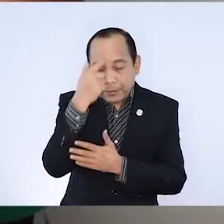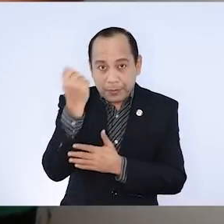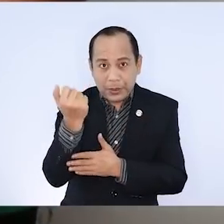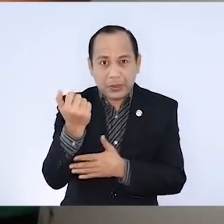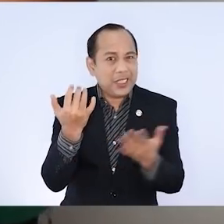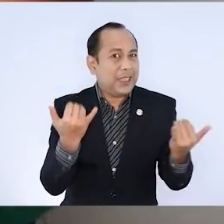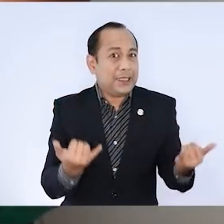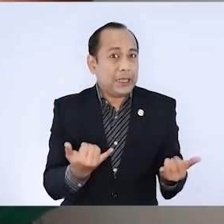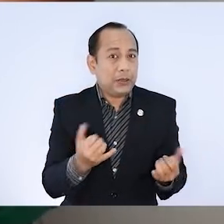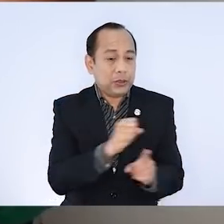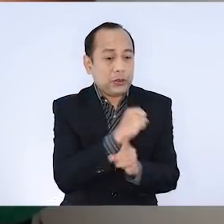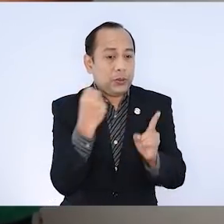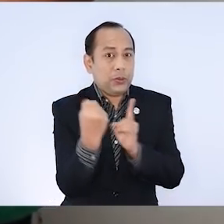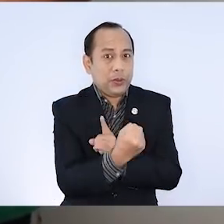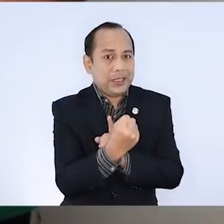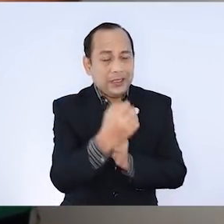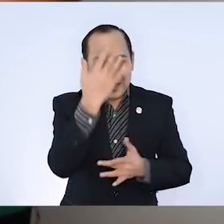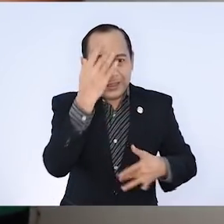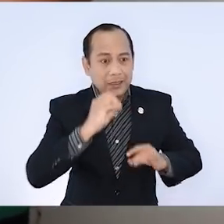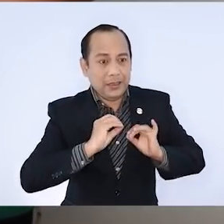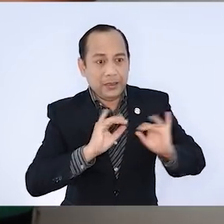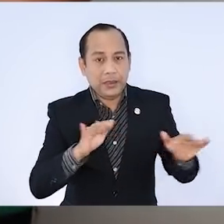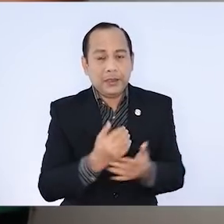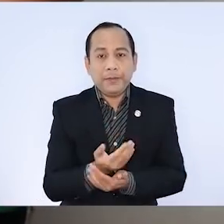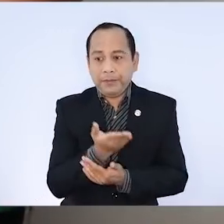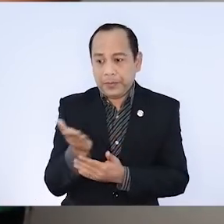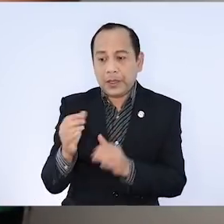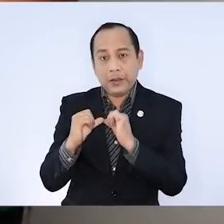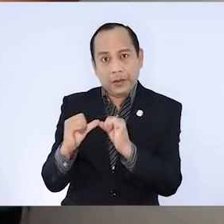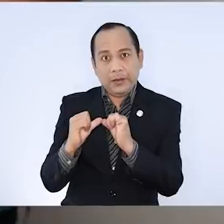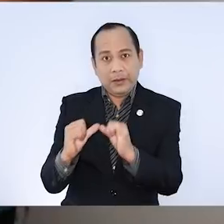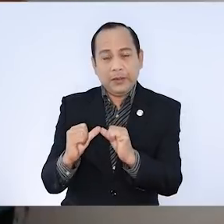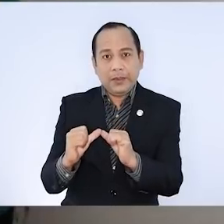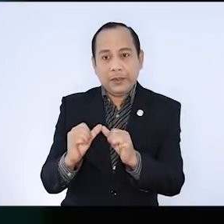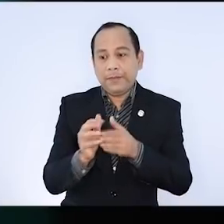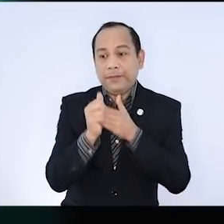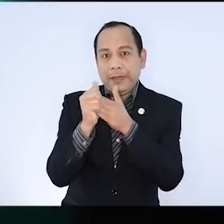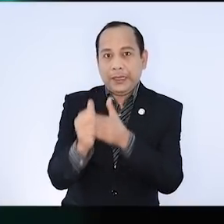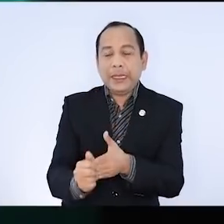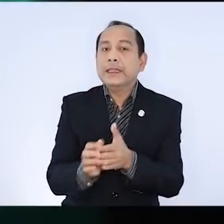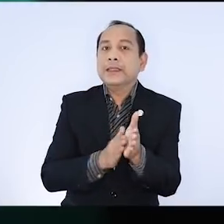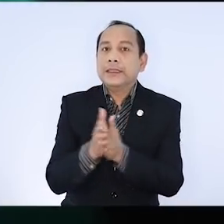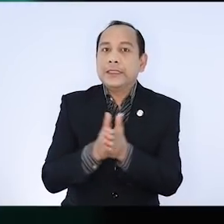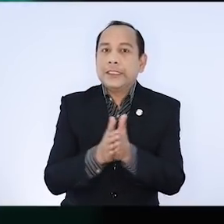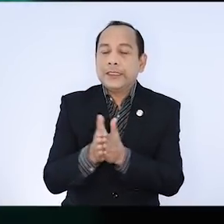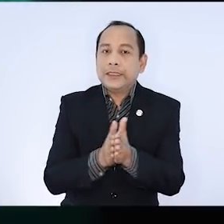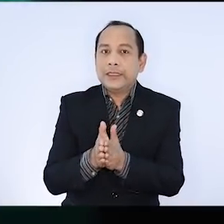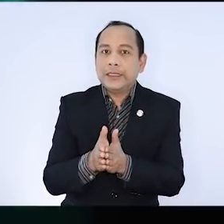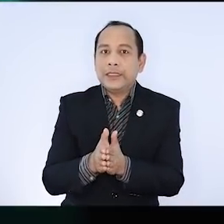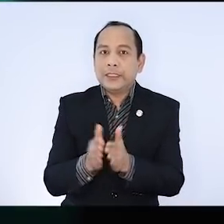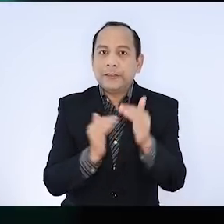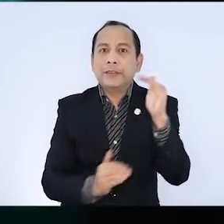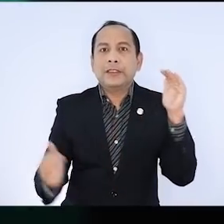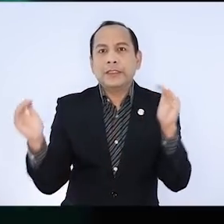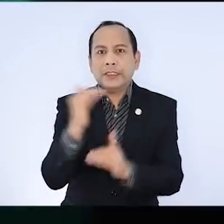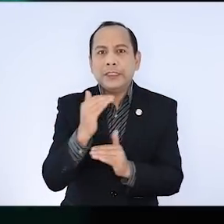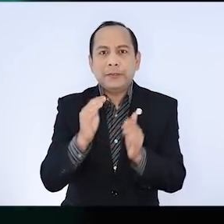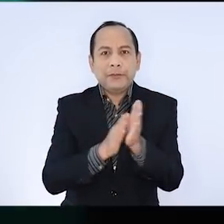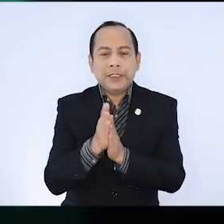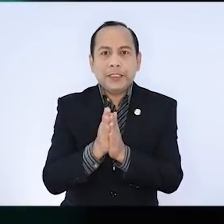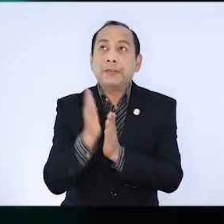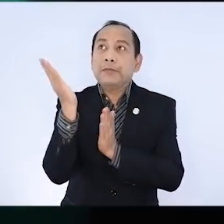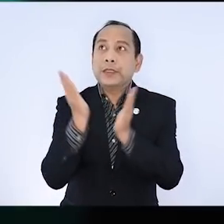sa kasalukuyang sitwasyon ng pandemya ay patuloy po kaming inaakay sa kasiglahan higit sa lahat sa